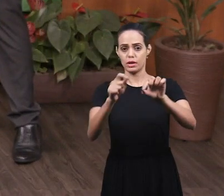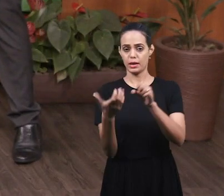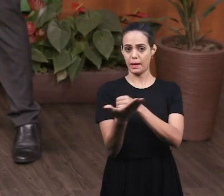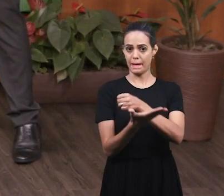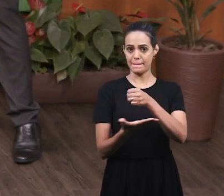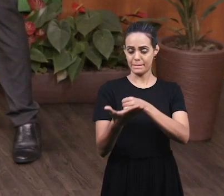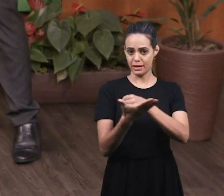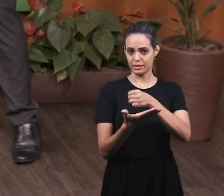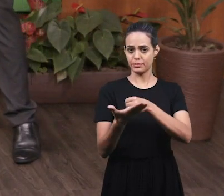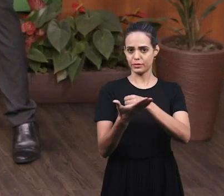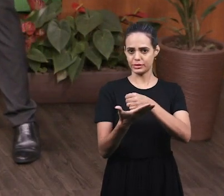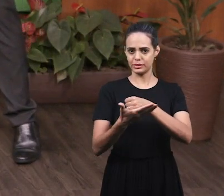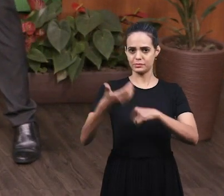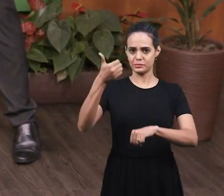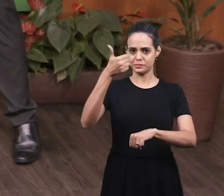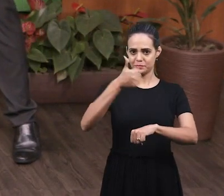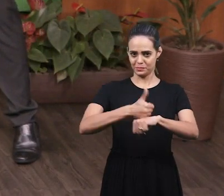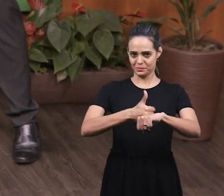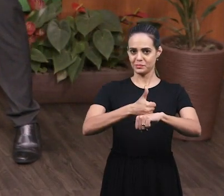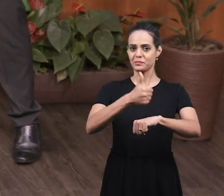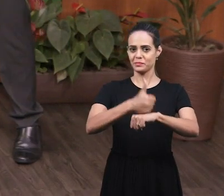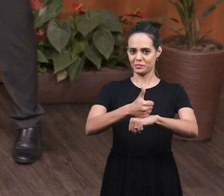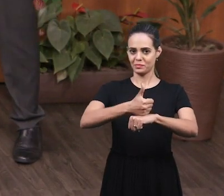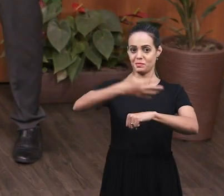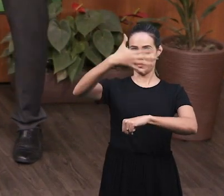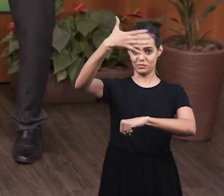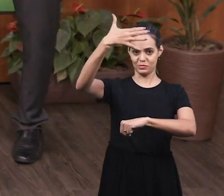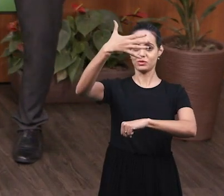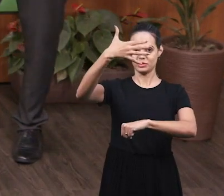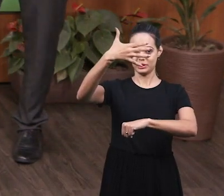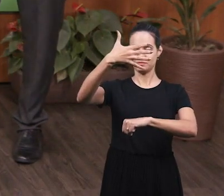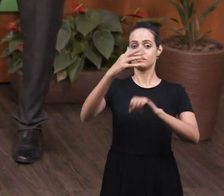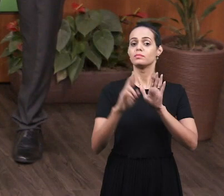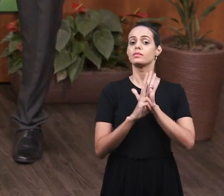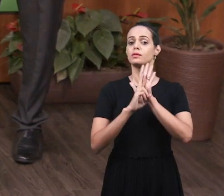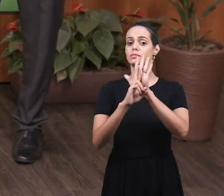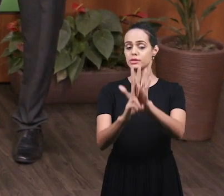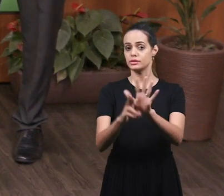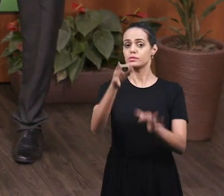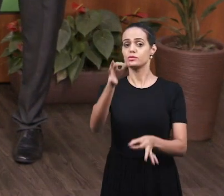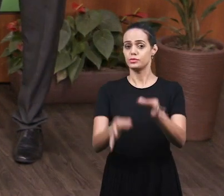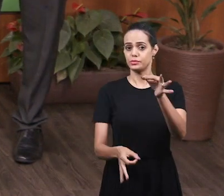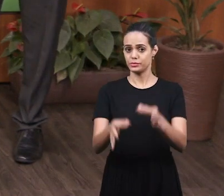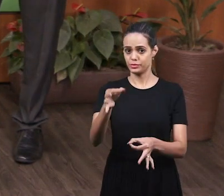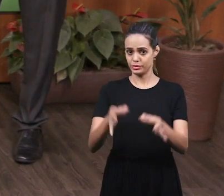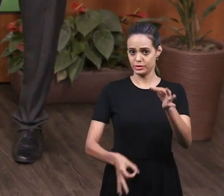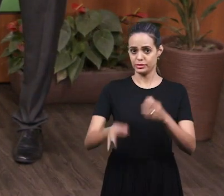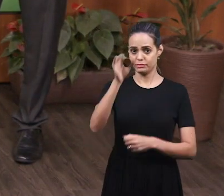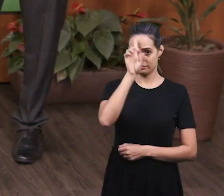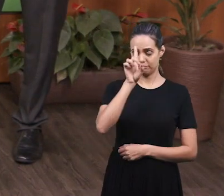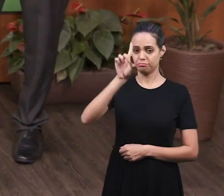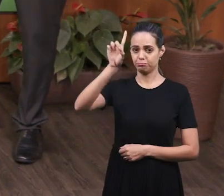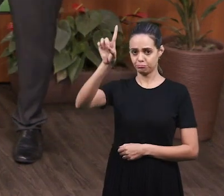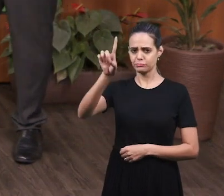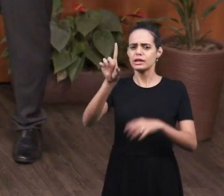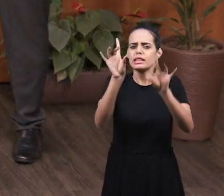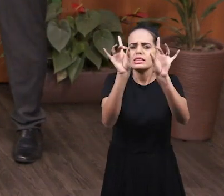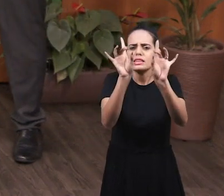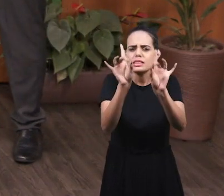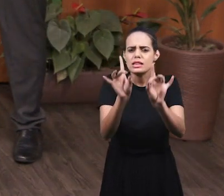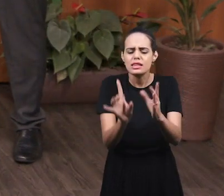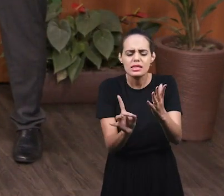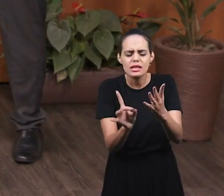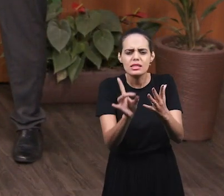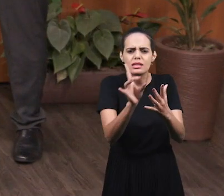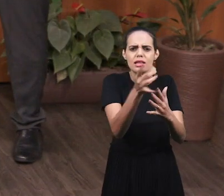Les rideaux, il était pendu sur des bases en bronze, qui est ce qui représente la justice de Dieu, avec